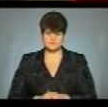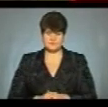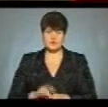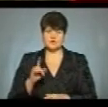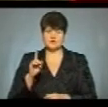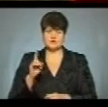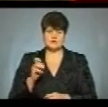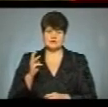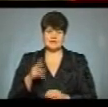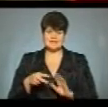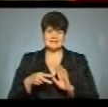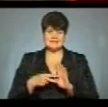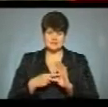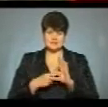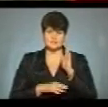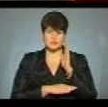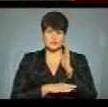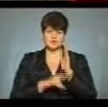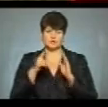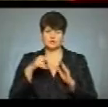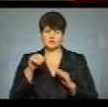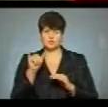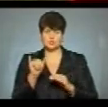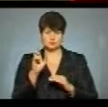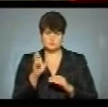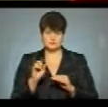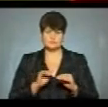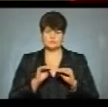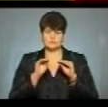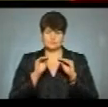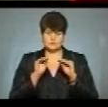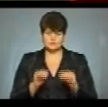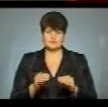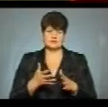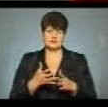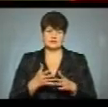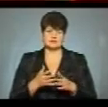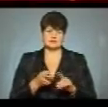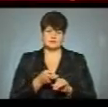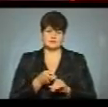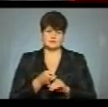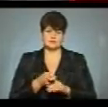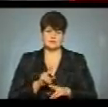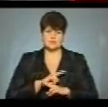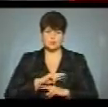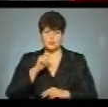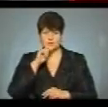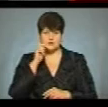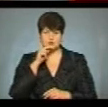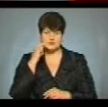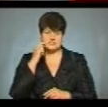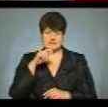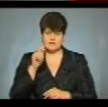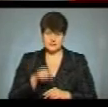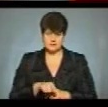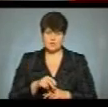137 дубів висадили на Тернопільщині в пам'ять про загиблих з Херсонської області у російсько-українській війні. Поліцейські